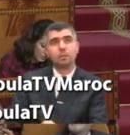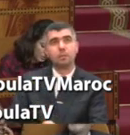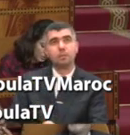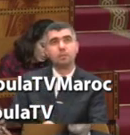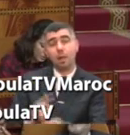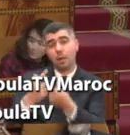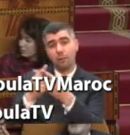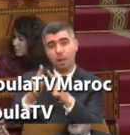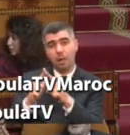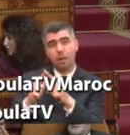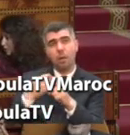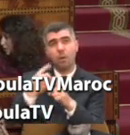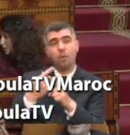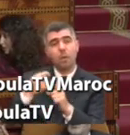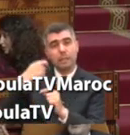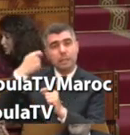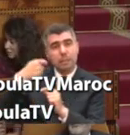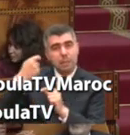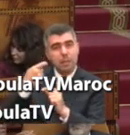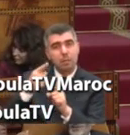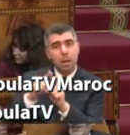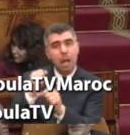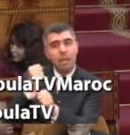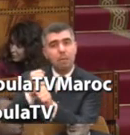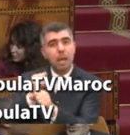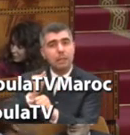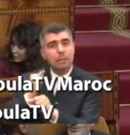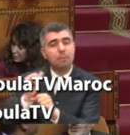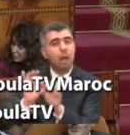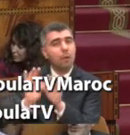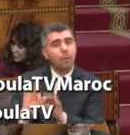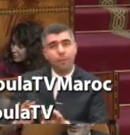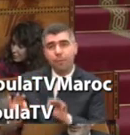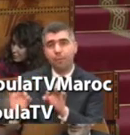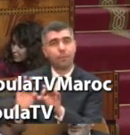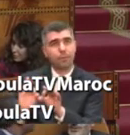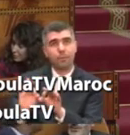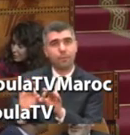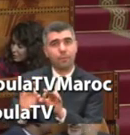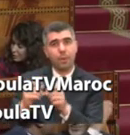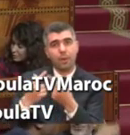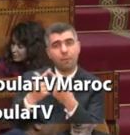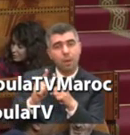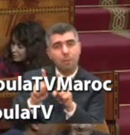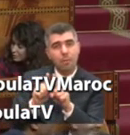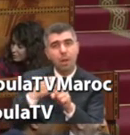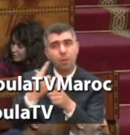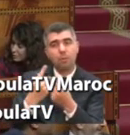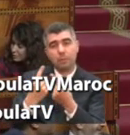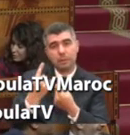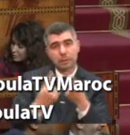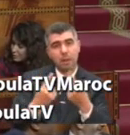عددا من الفنانين خاصة الذين لا عمل قار لهم، وكذا الفنانين الذين ينتمون لفئة الفنانين الشعبيين